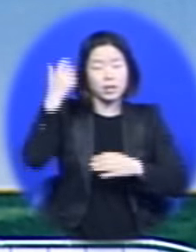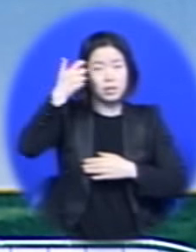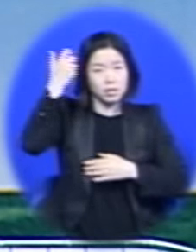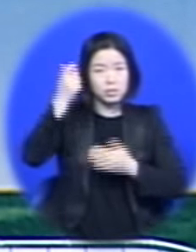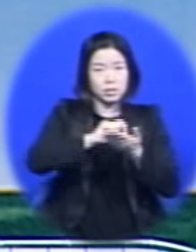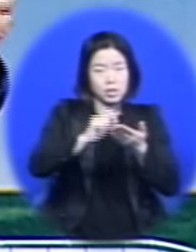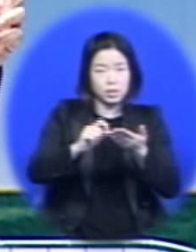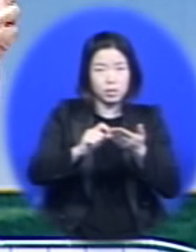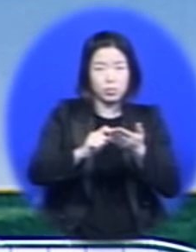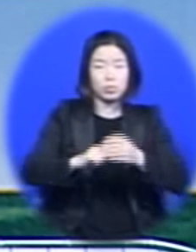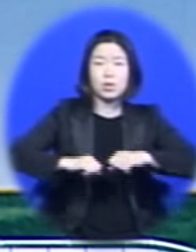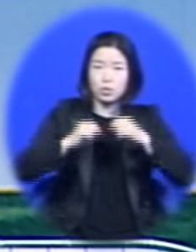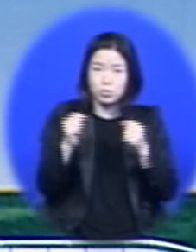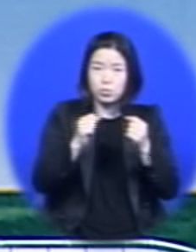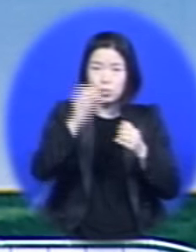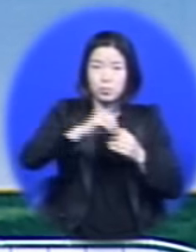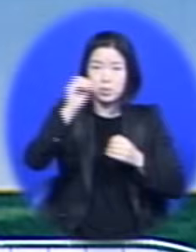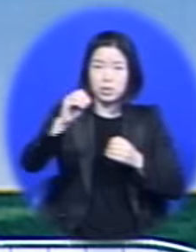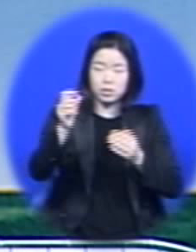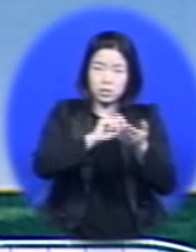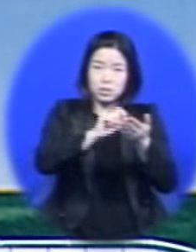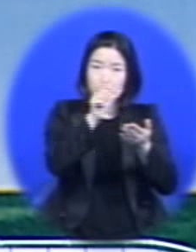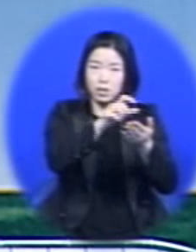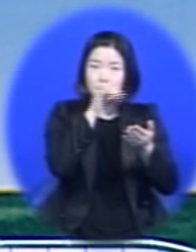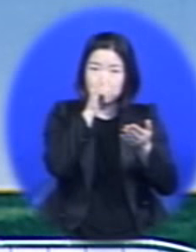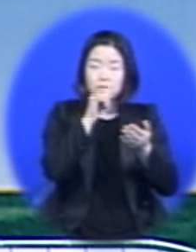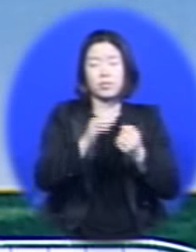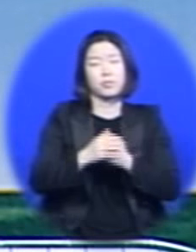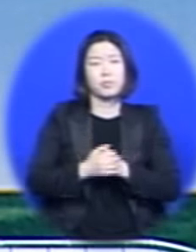순종 퍼센테이지를 꼭 쓰도록 되어져 있습니다.